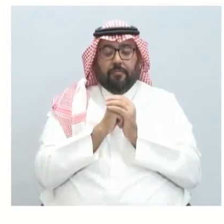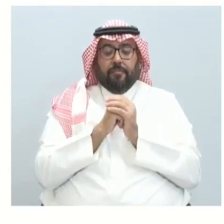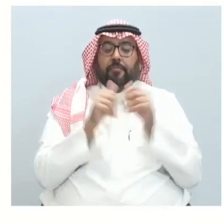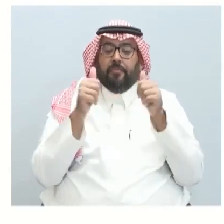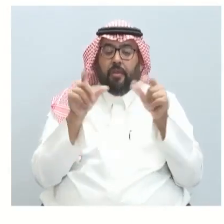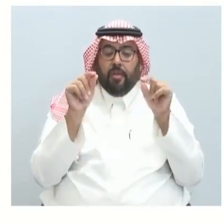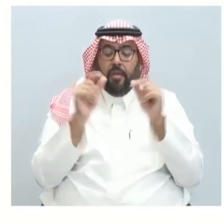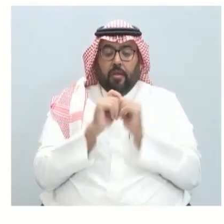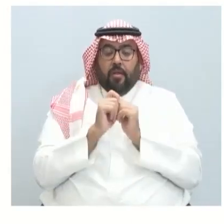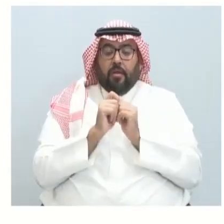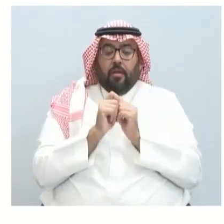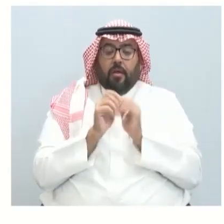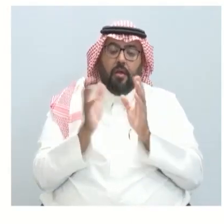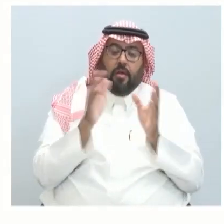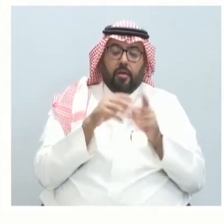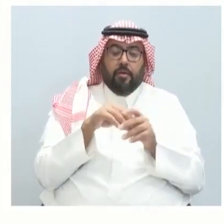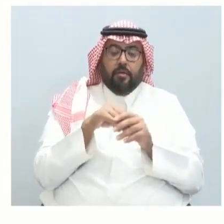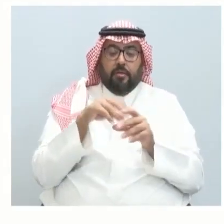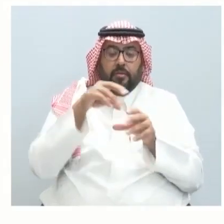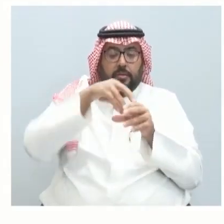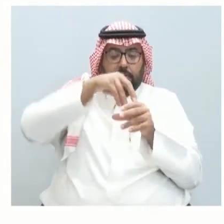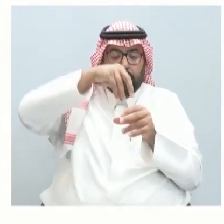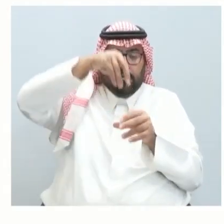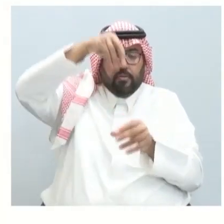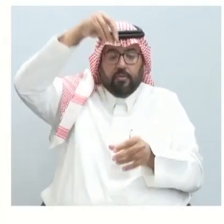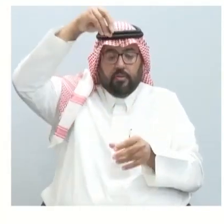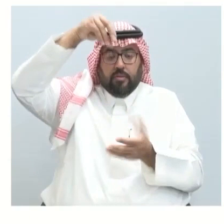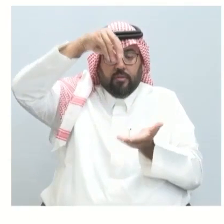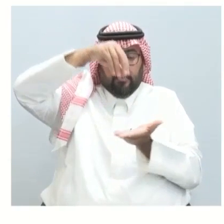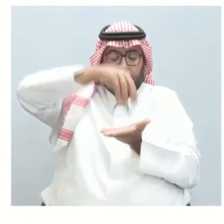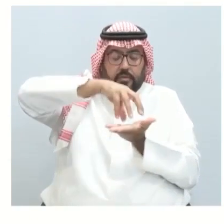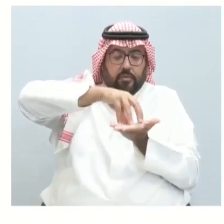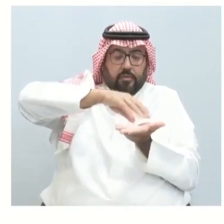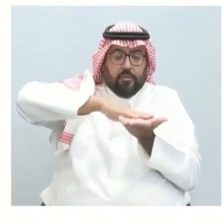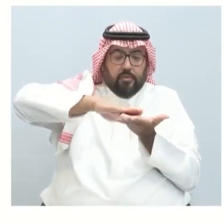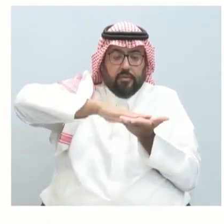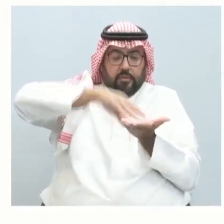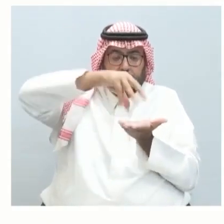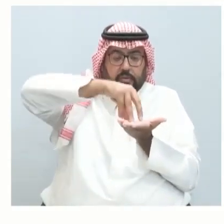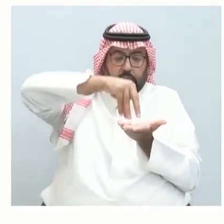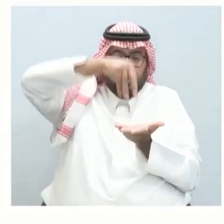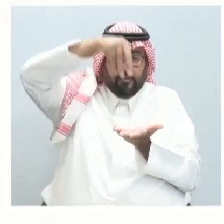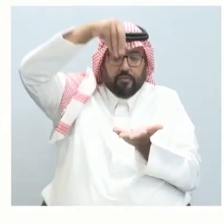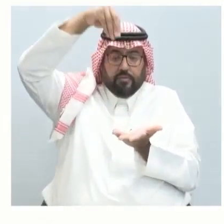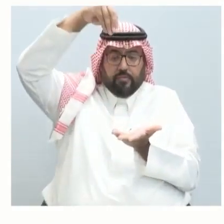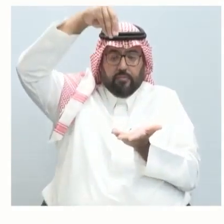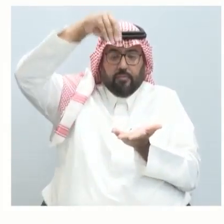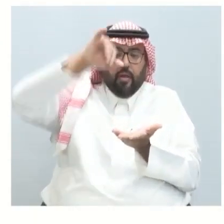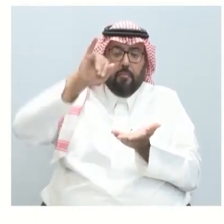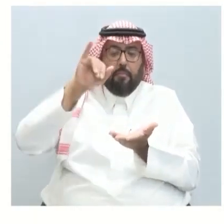مبدعين بارك الله فيكم طيب هنا ابنائي هذا المجسم ماذا نطلق عليه مخروط